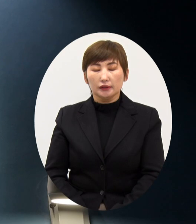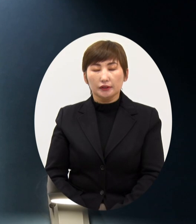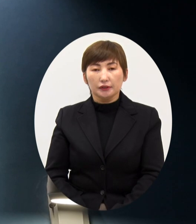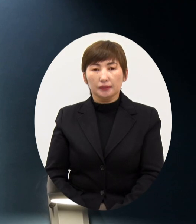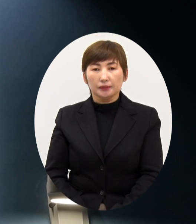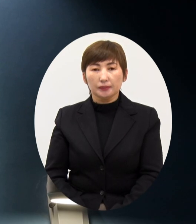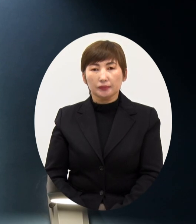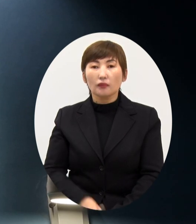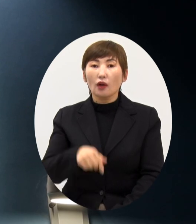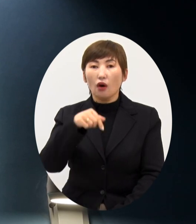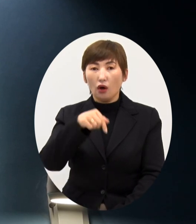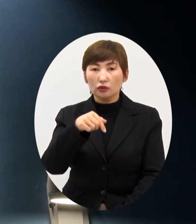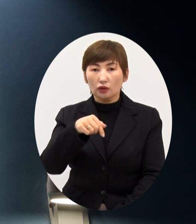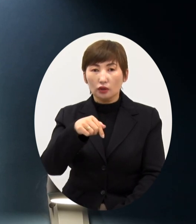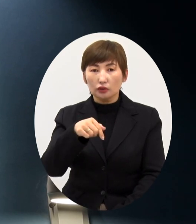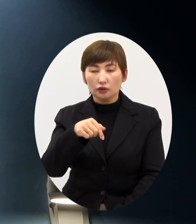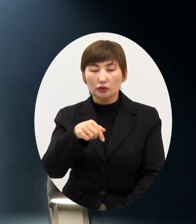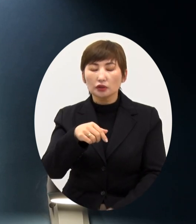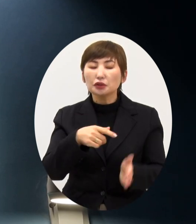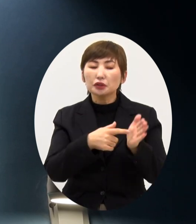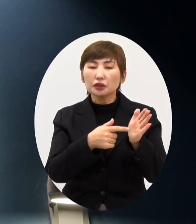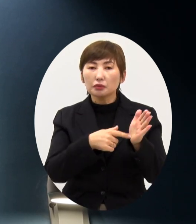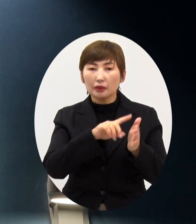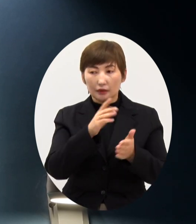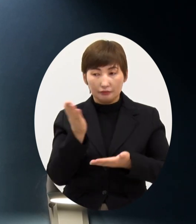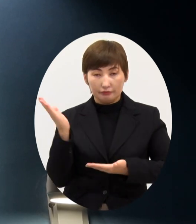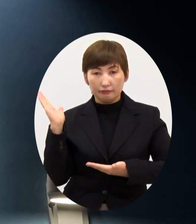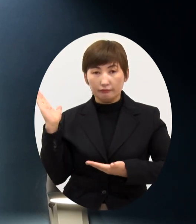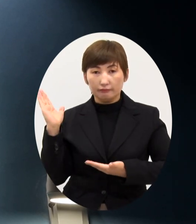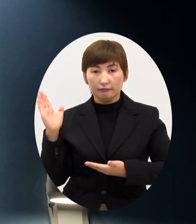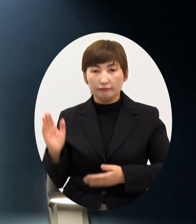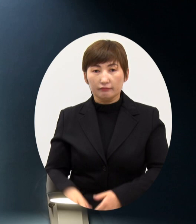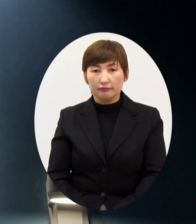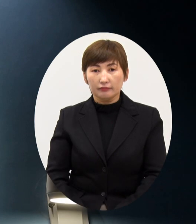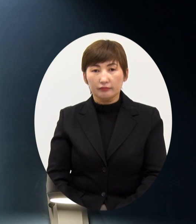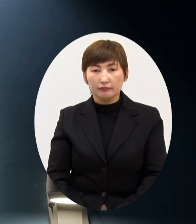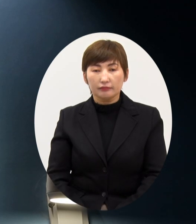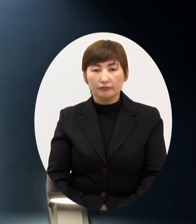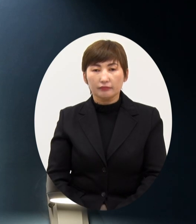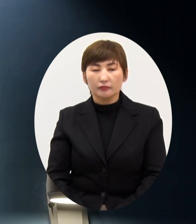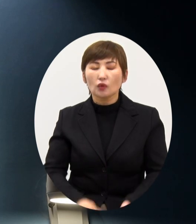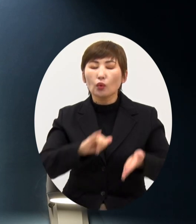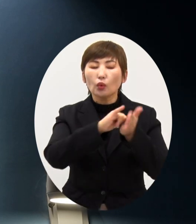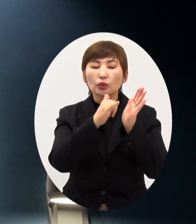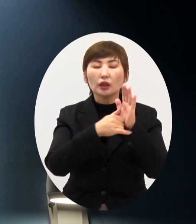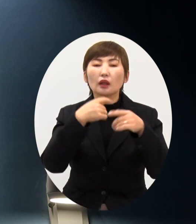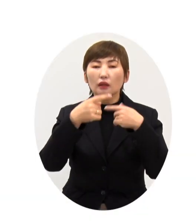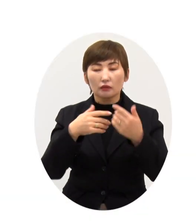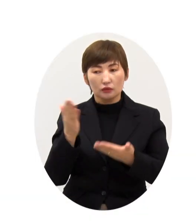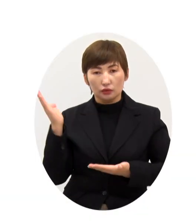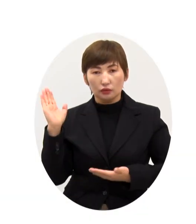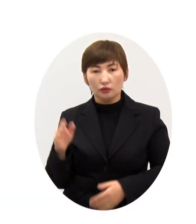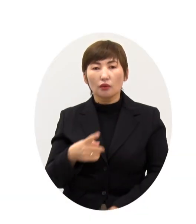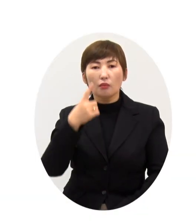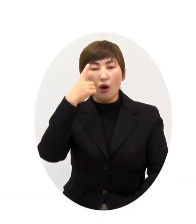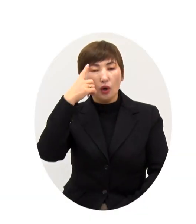байна. За одоогийн төрийн сүлдийг багш нь харуулж байна. За бэлгэдлийг нь сурахчгийн хуудаснаас уншиж өгье. За